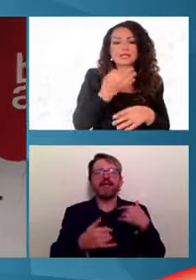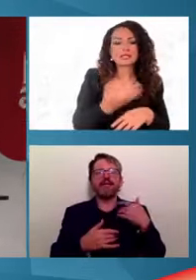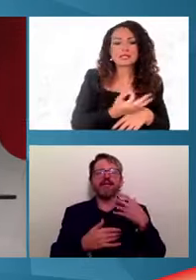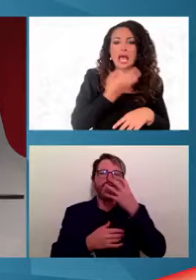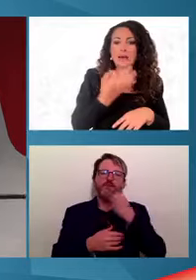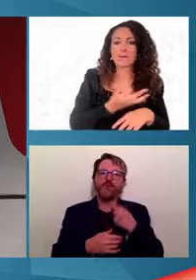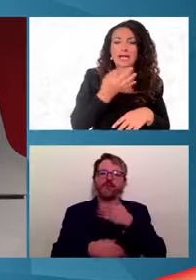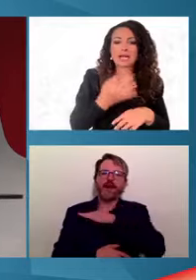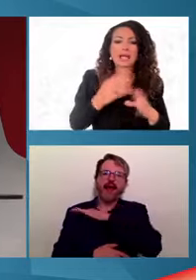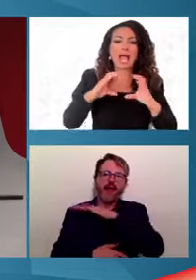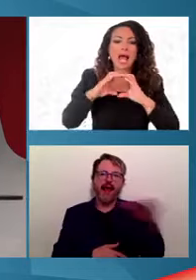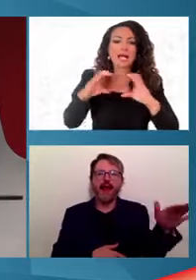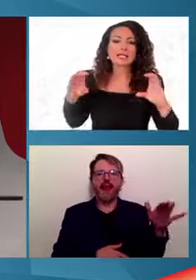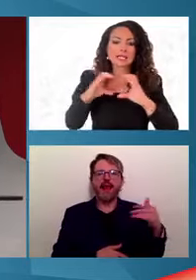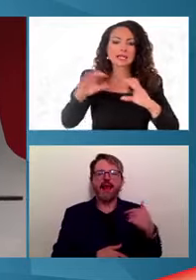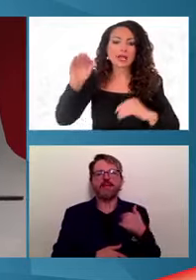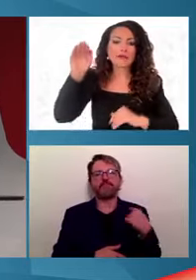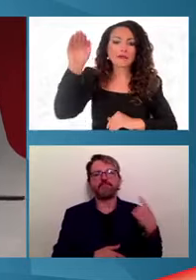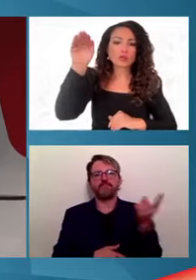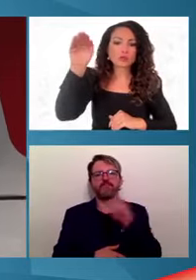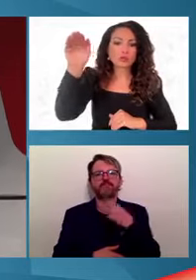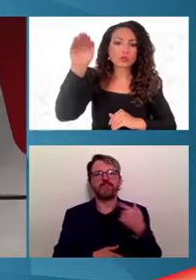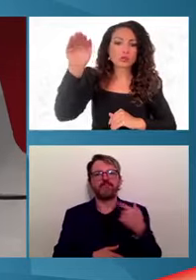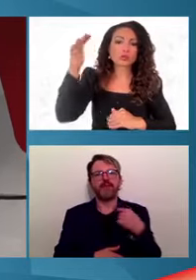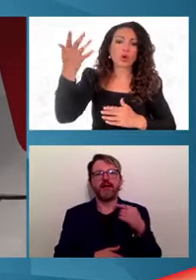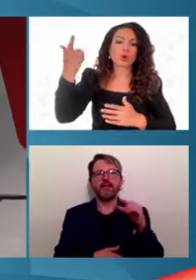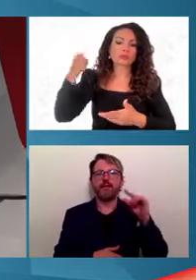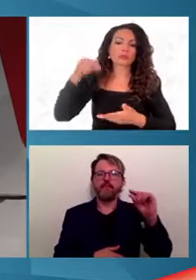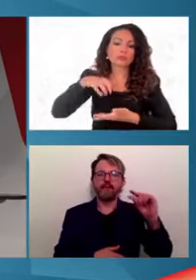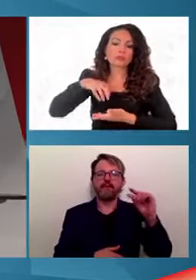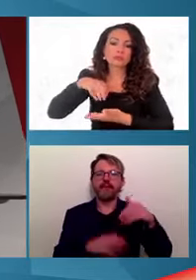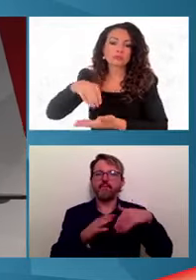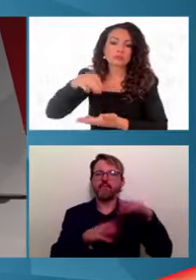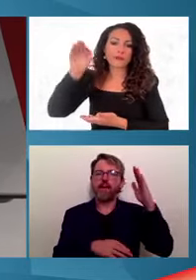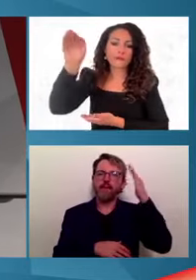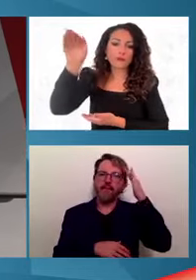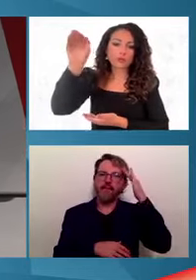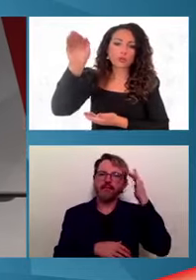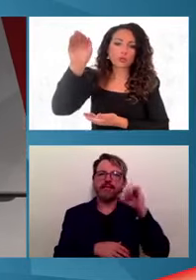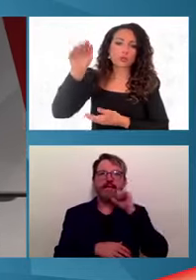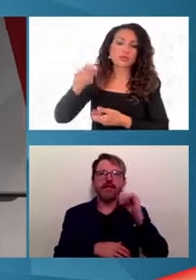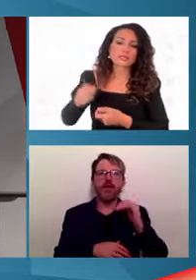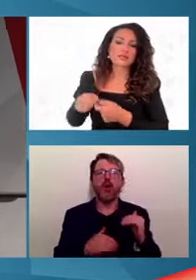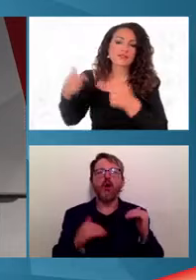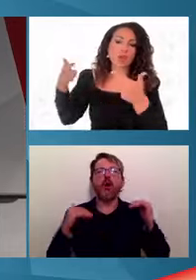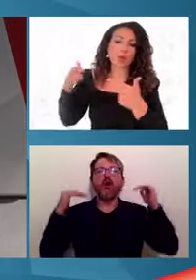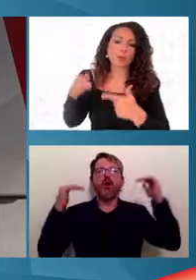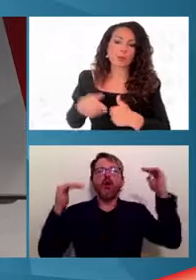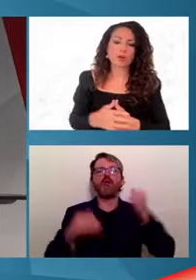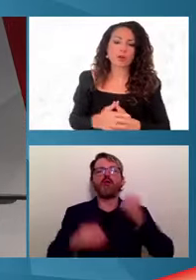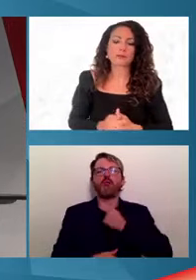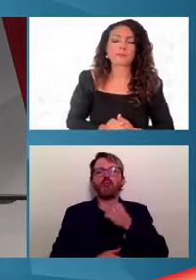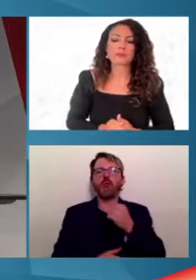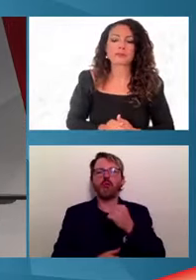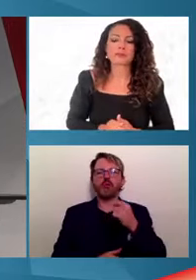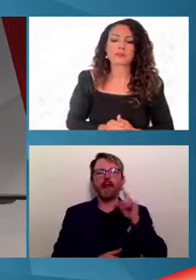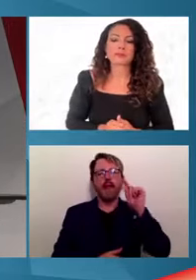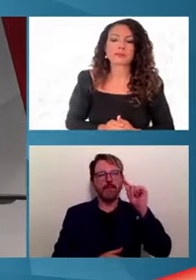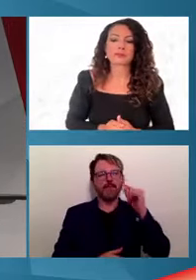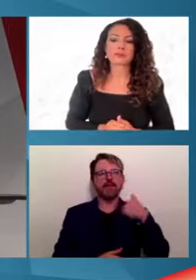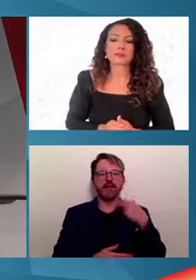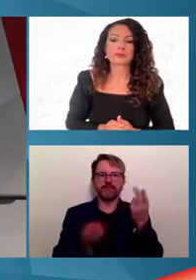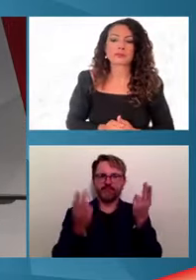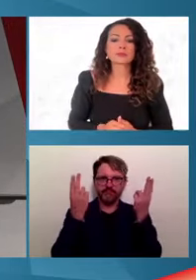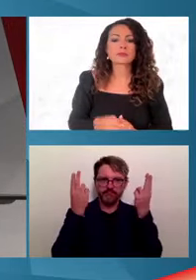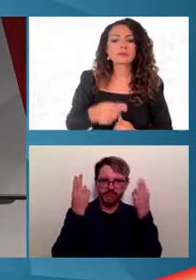allen, dass wir ein bisschen uns bewusst sind und nicht in Hochmut, bitte ja nicht, sondern in Demut, aber wir haben es in der